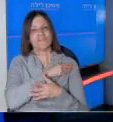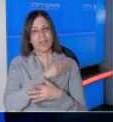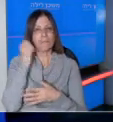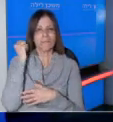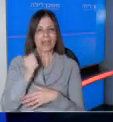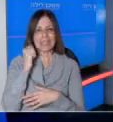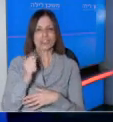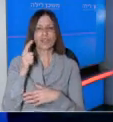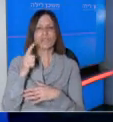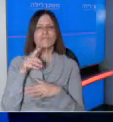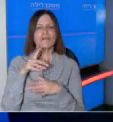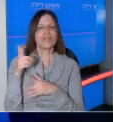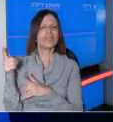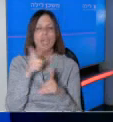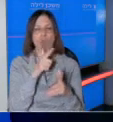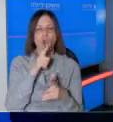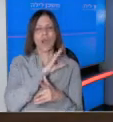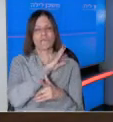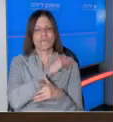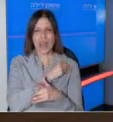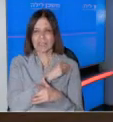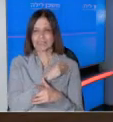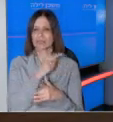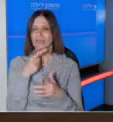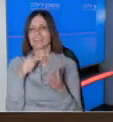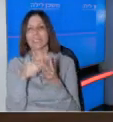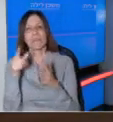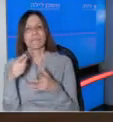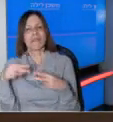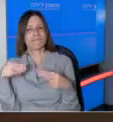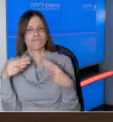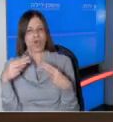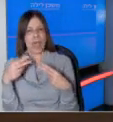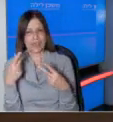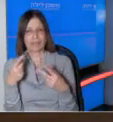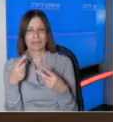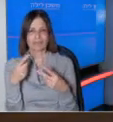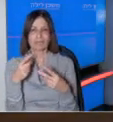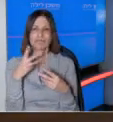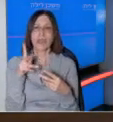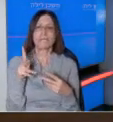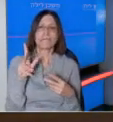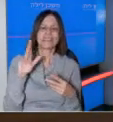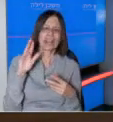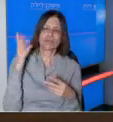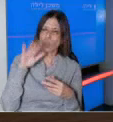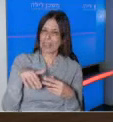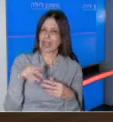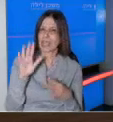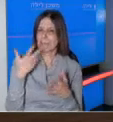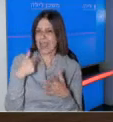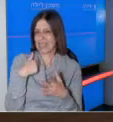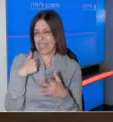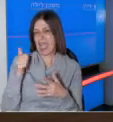הטרור הפלסטיני. חיילי צהל מורתעים כי הם מפחדים מהפצר הרבה יותר מאשר מה שקורה. לא משנה אם